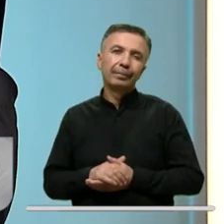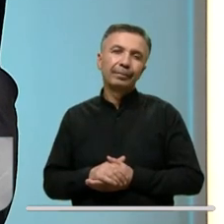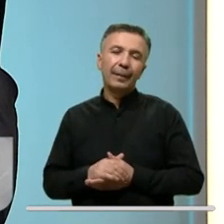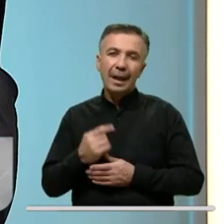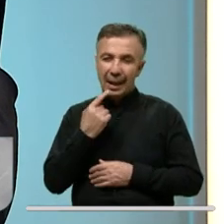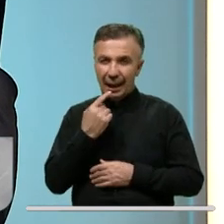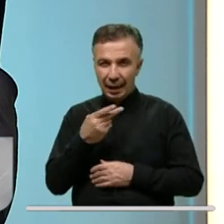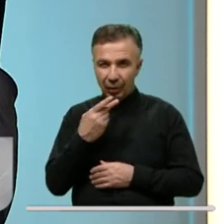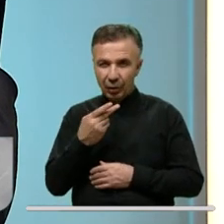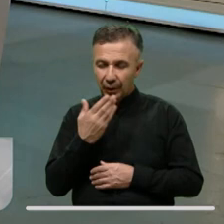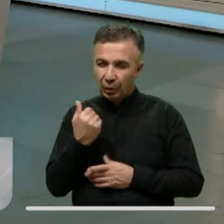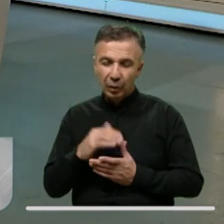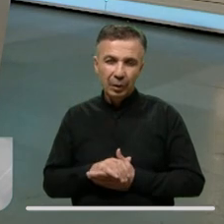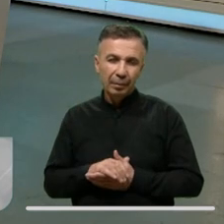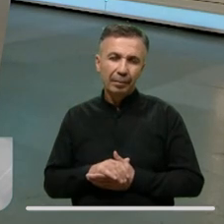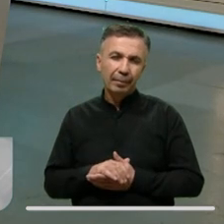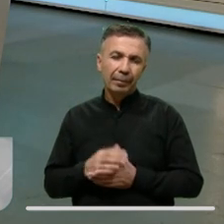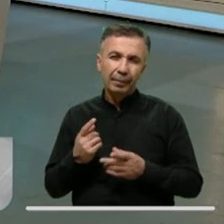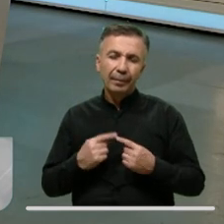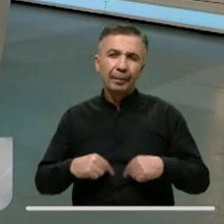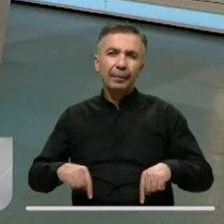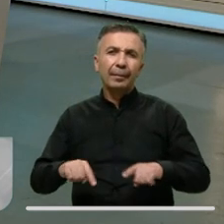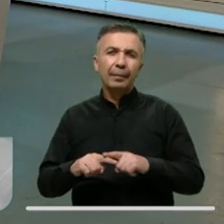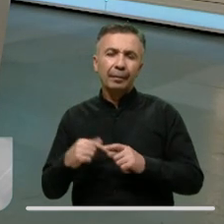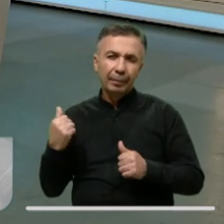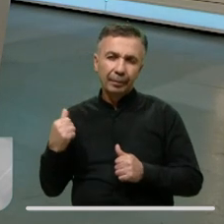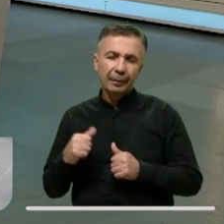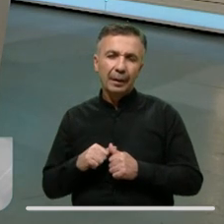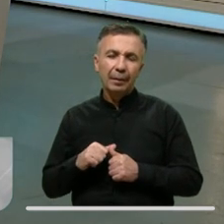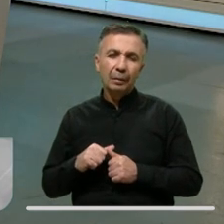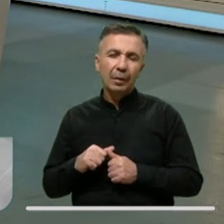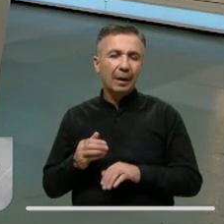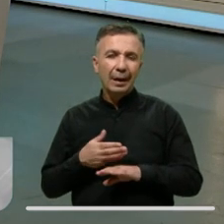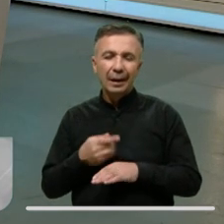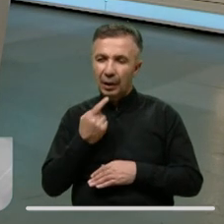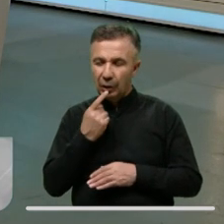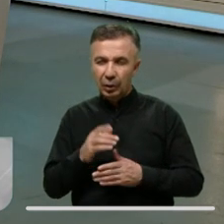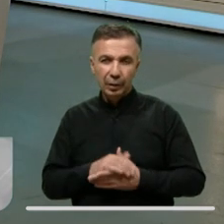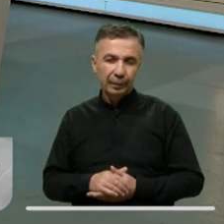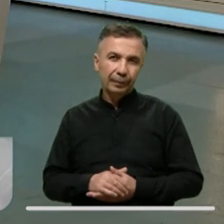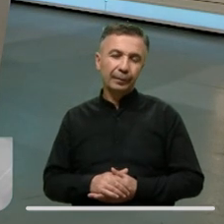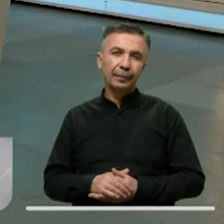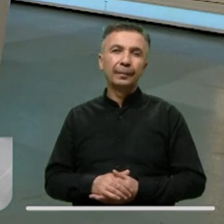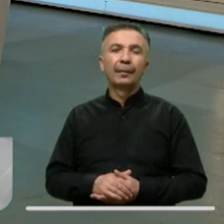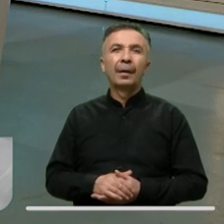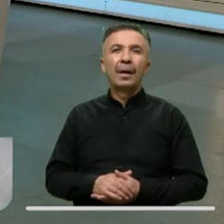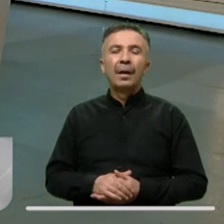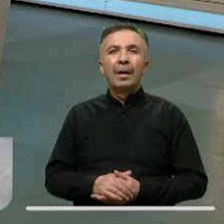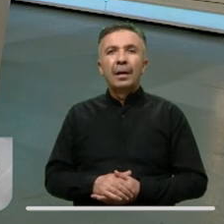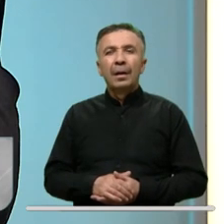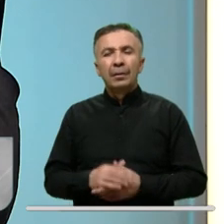ile söylemek yok ama biz yine Eee Biz Eee bunu niye söylüyoruz hani demin müstehap söyledik ya